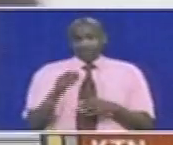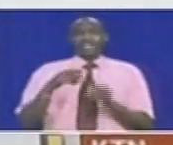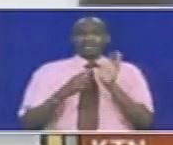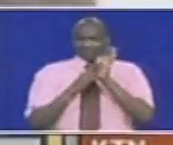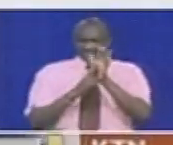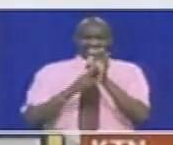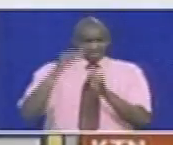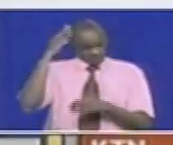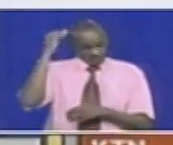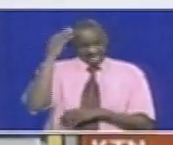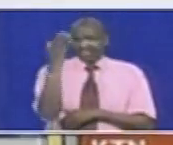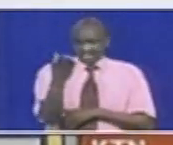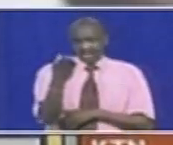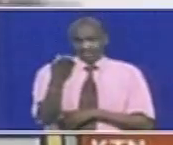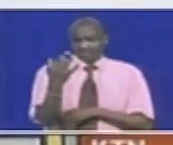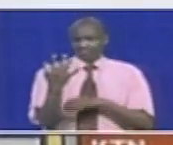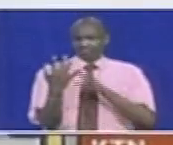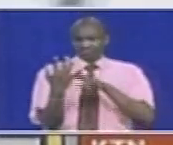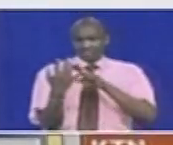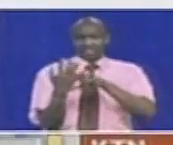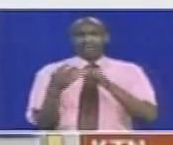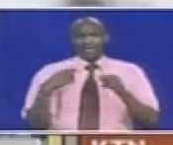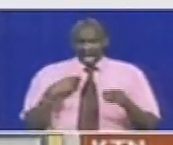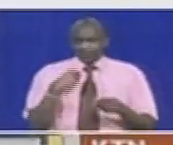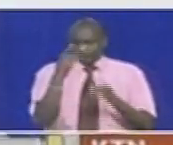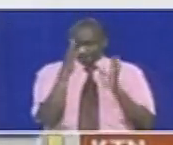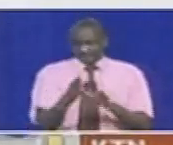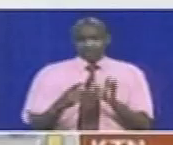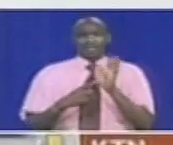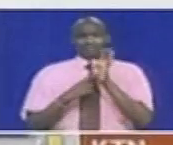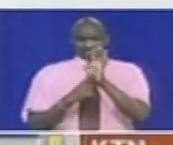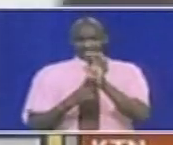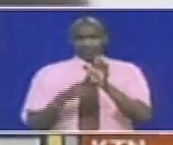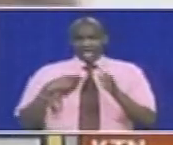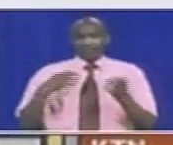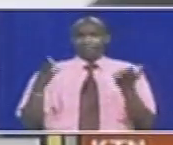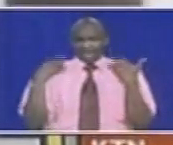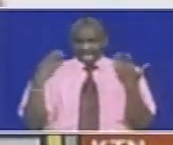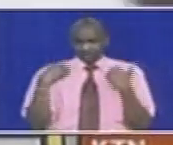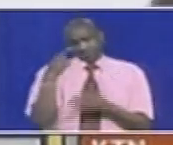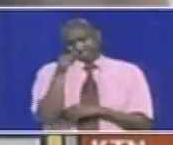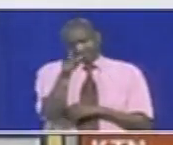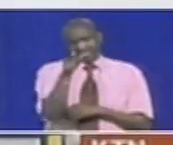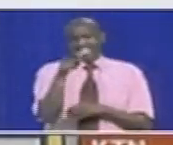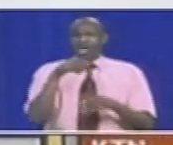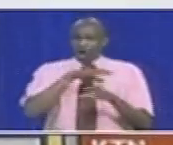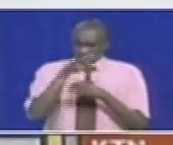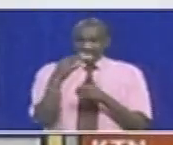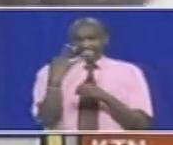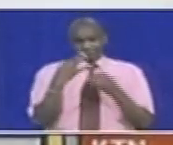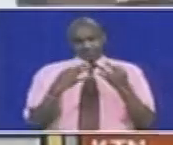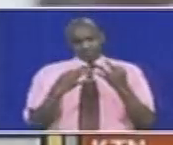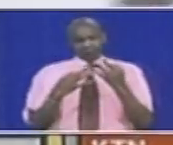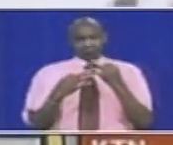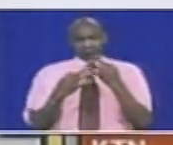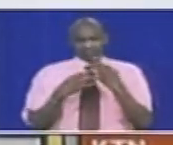ya watu nane. Niko na mtu mwingine mmoja anawakilisha jamii ya Wameru, mtu mmoja kati ya watu nane.